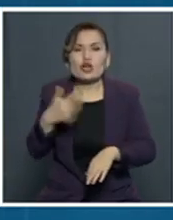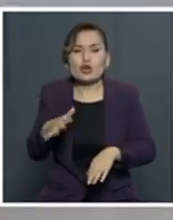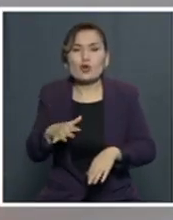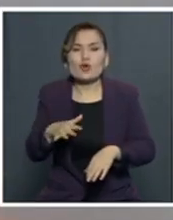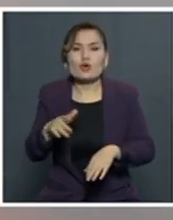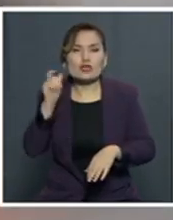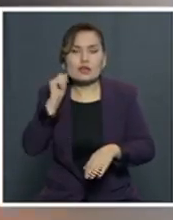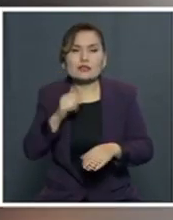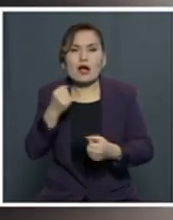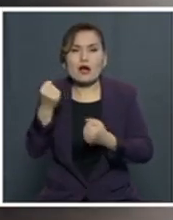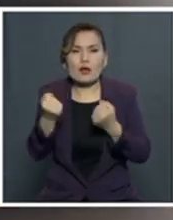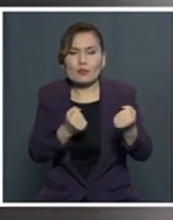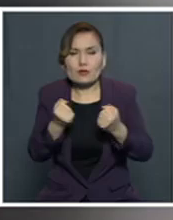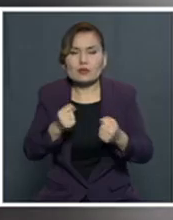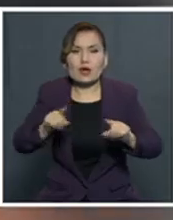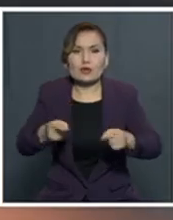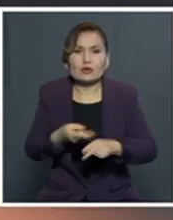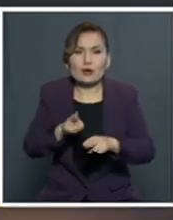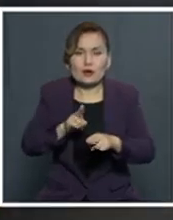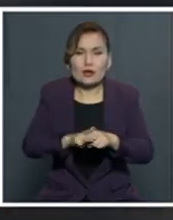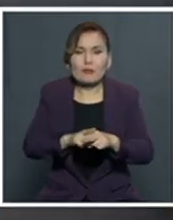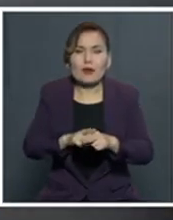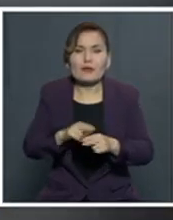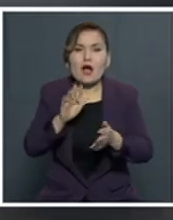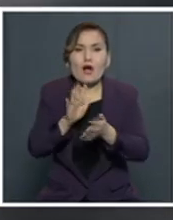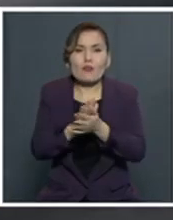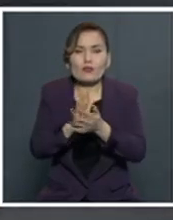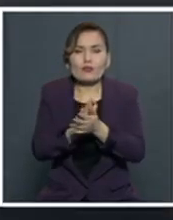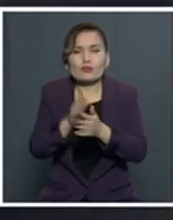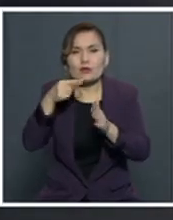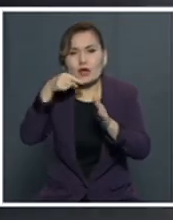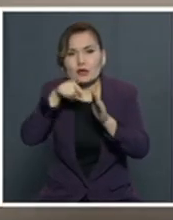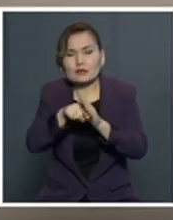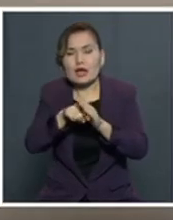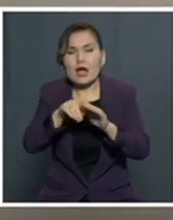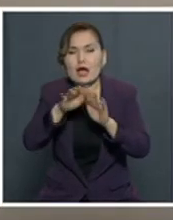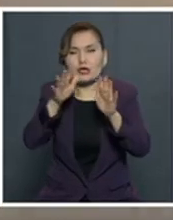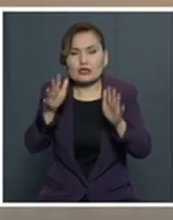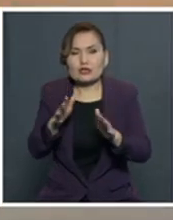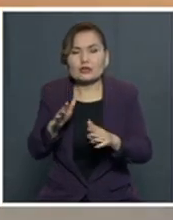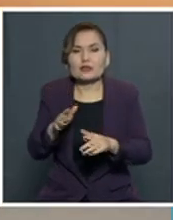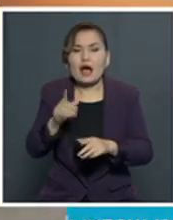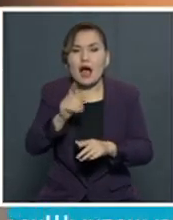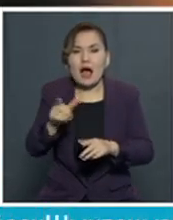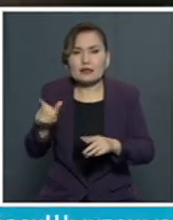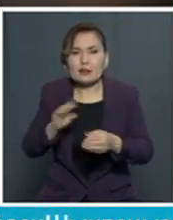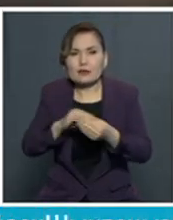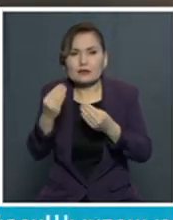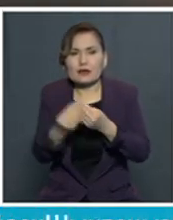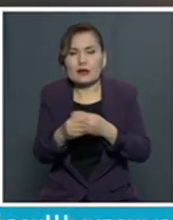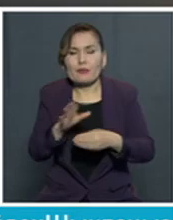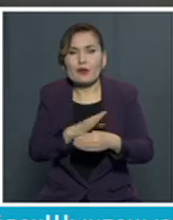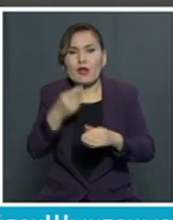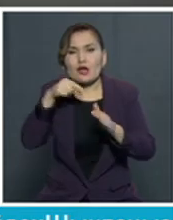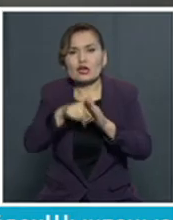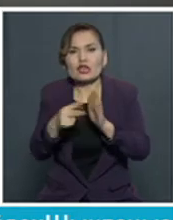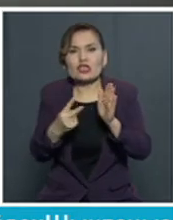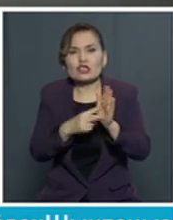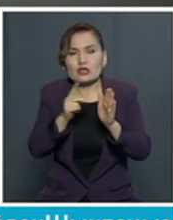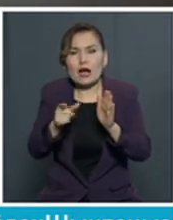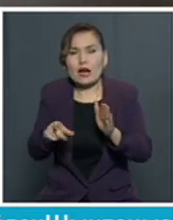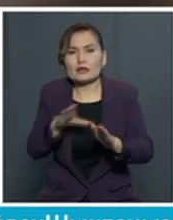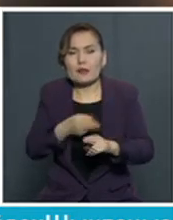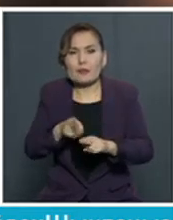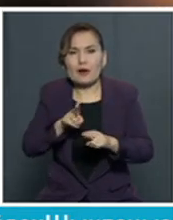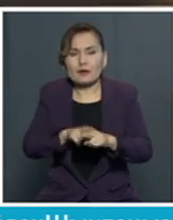көлікті тоқтатқанда жүк салатын жерде тығылып отырған адамдарды тапқан. Жүргізушіні қосқанда жүк көлігінде 7 адам болды. Олар облыс аумағынан